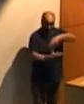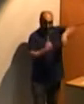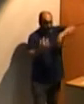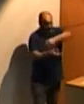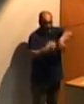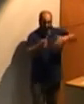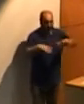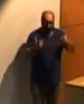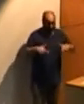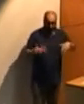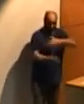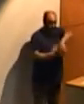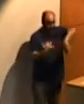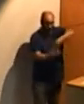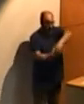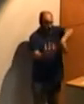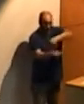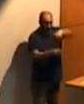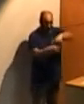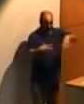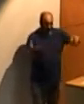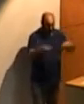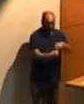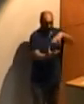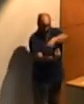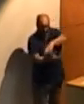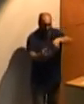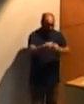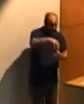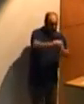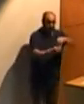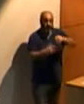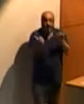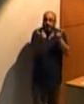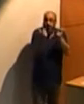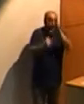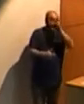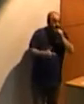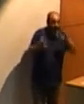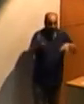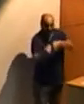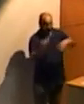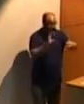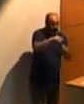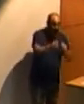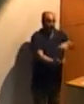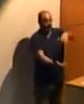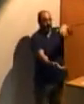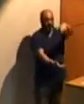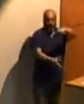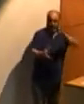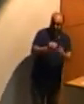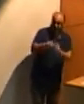de démiurge et rien d'autre que du mélange et c'est à partir de ce mélange de ces probabilités de matières mélanger et bien que l'on va arriver à